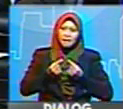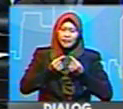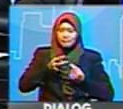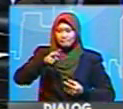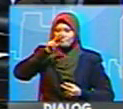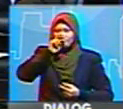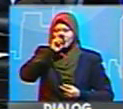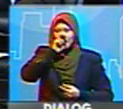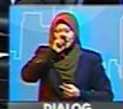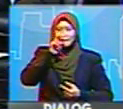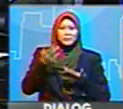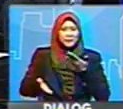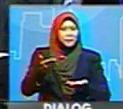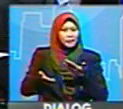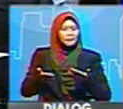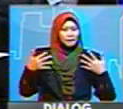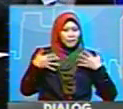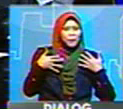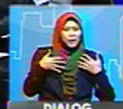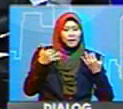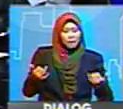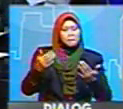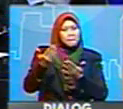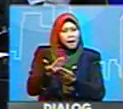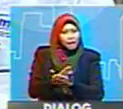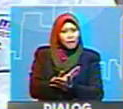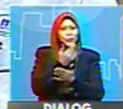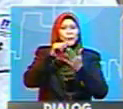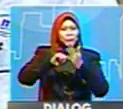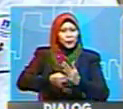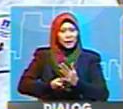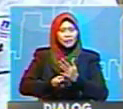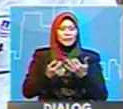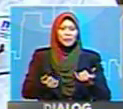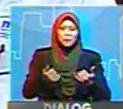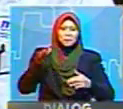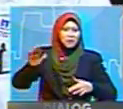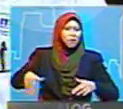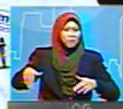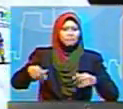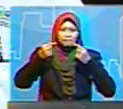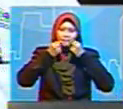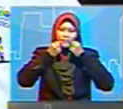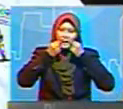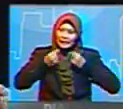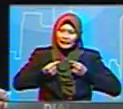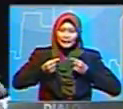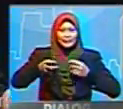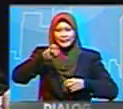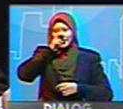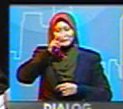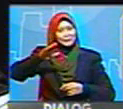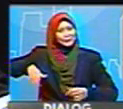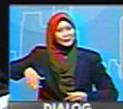akan panjanglah waktu itu Cuma sekarang kita baru Mula jadi tentu sajalah kita tidak ada Tarikh yang panjang lagi dan kerana itu jugalah